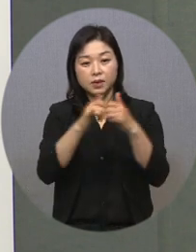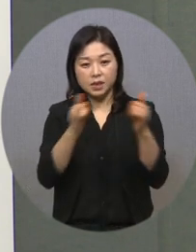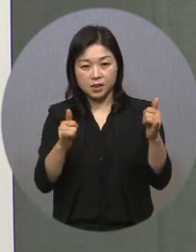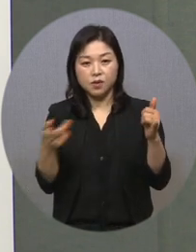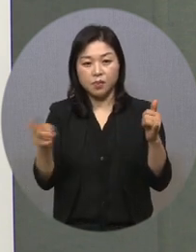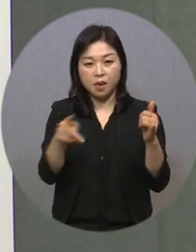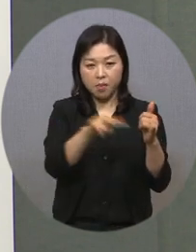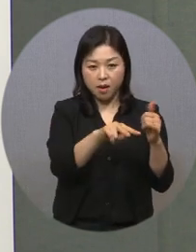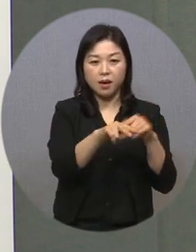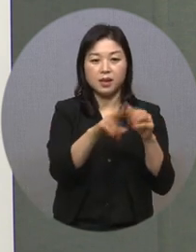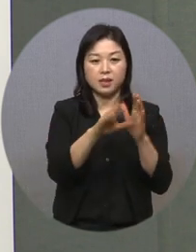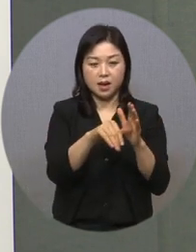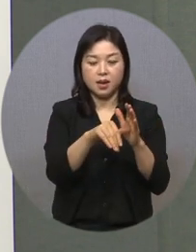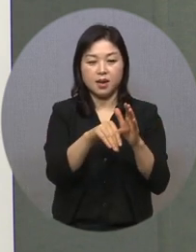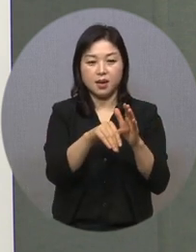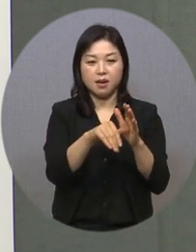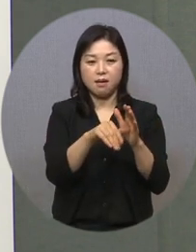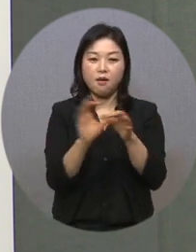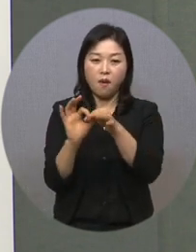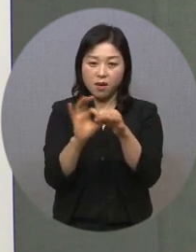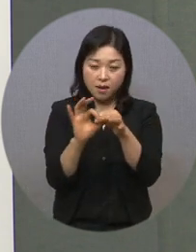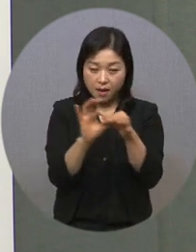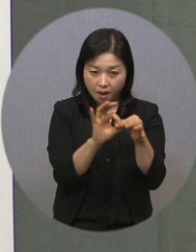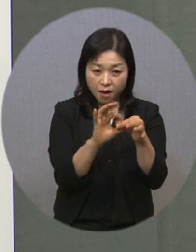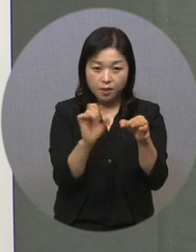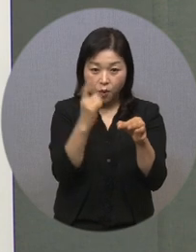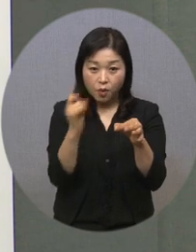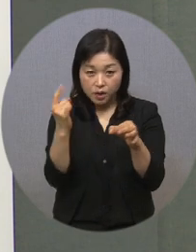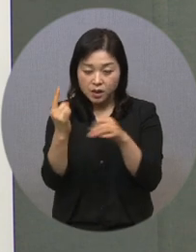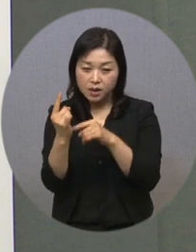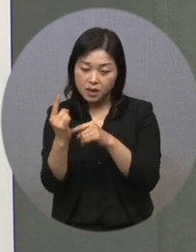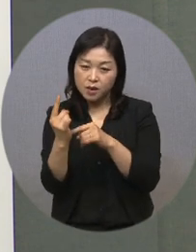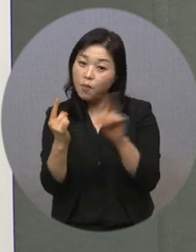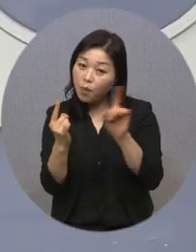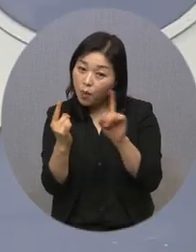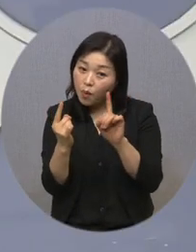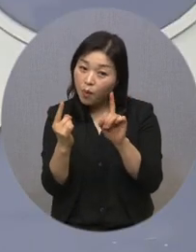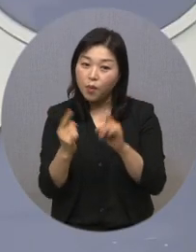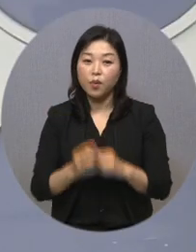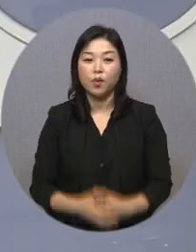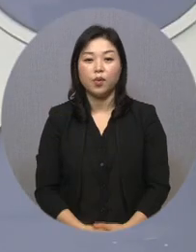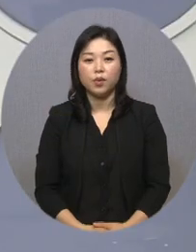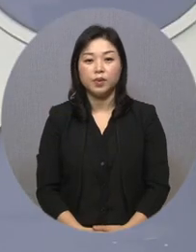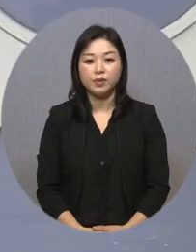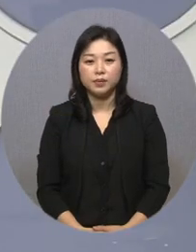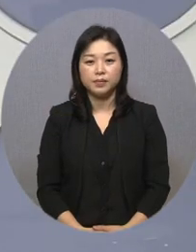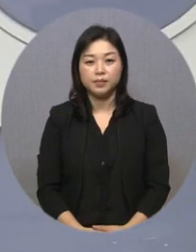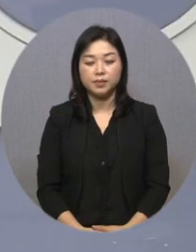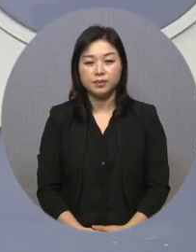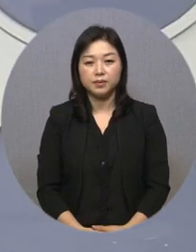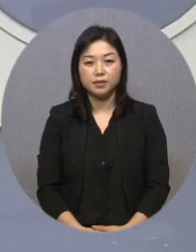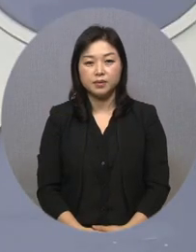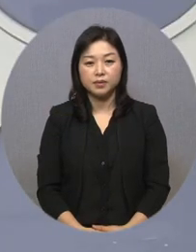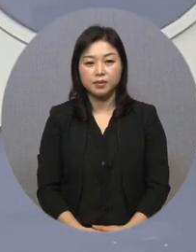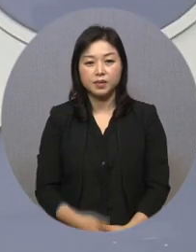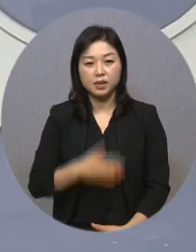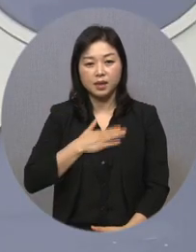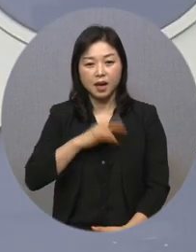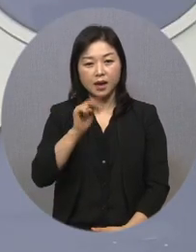때까지 그런 어떤 인연과 계기가 있었다고 보는데. 제가 이제